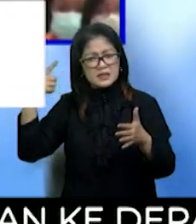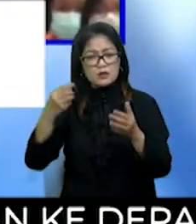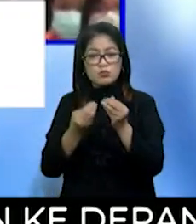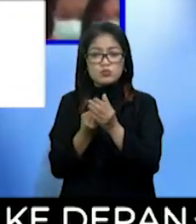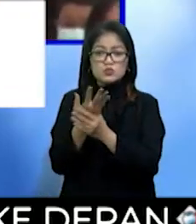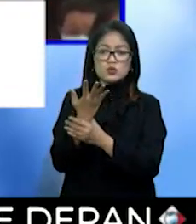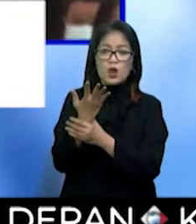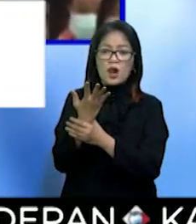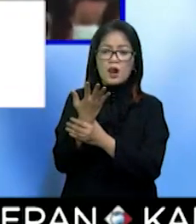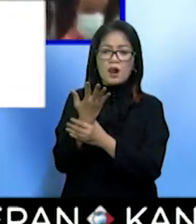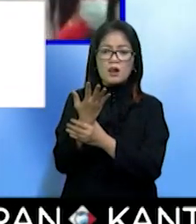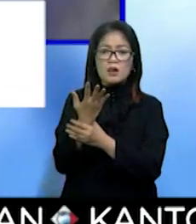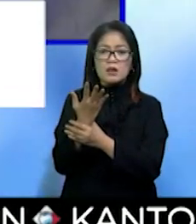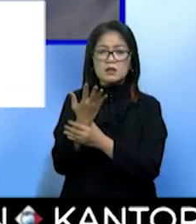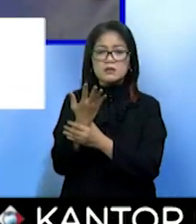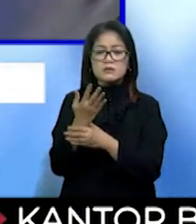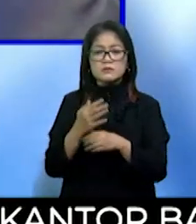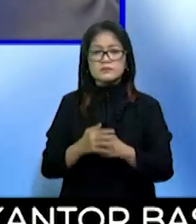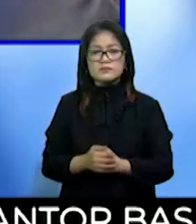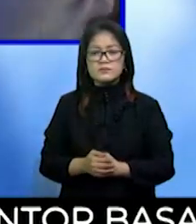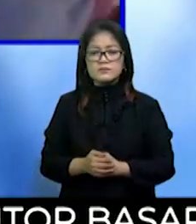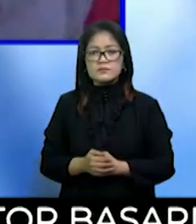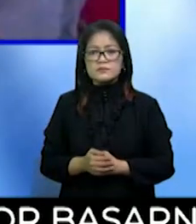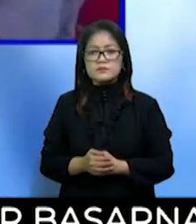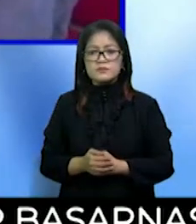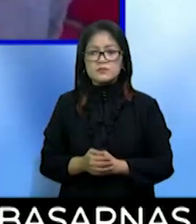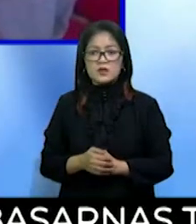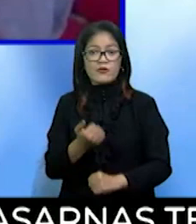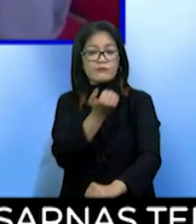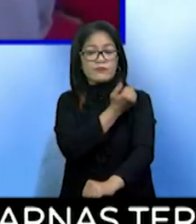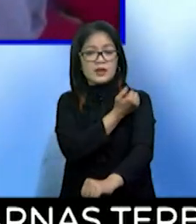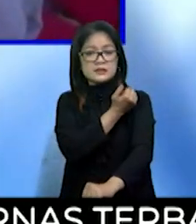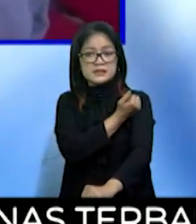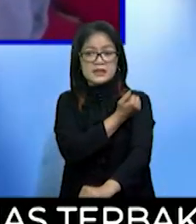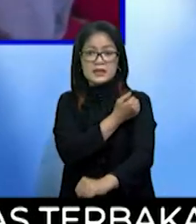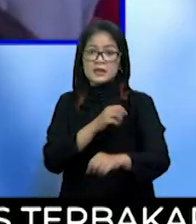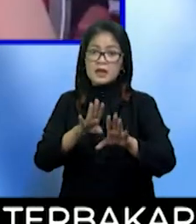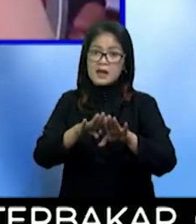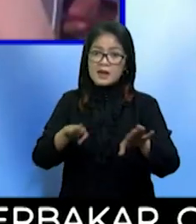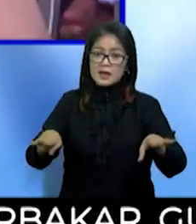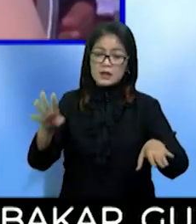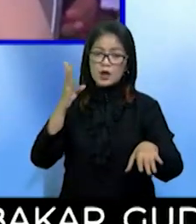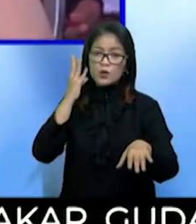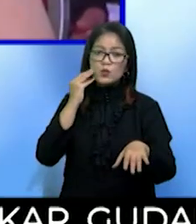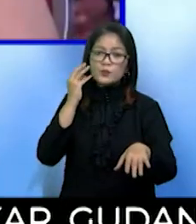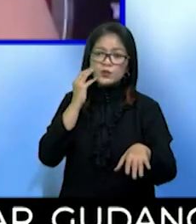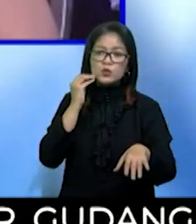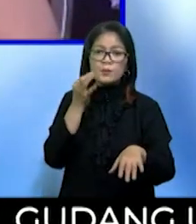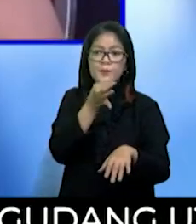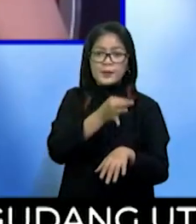hadapi adalah kita melihat bahwa vaksinasi pada remaja yang baru 4 juta dari